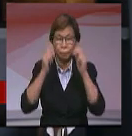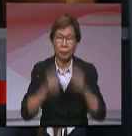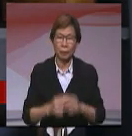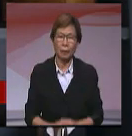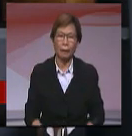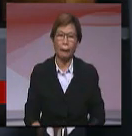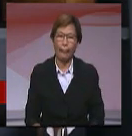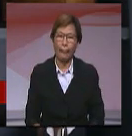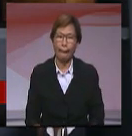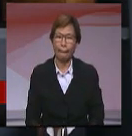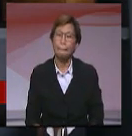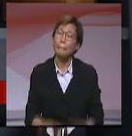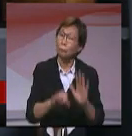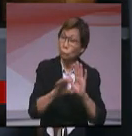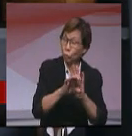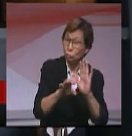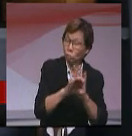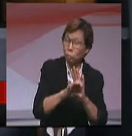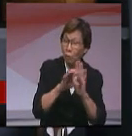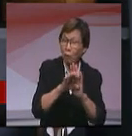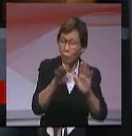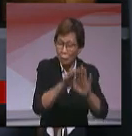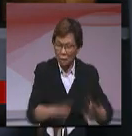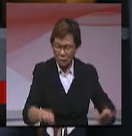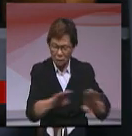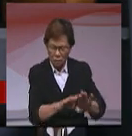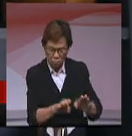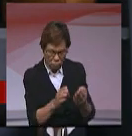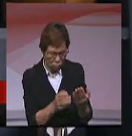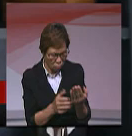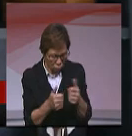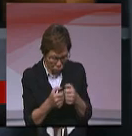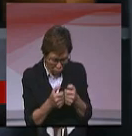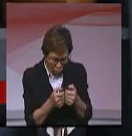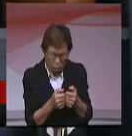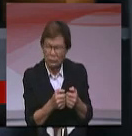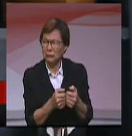Sekiranya terdapat sebarang berita yang diragui kesahihannya,